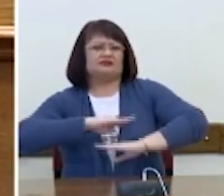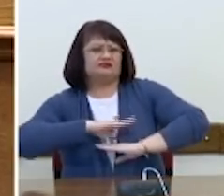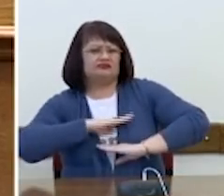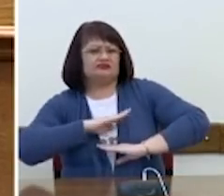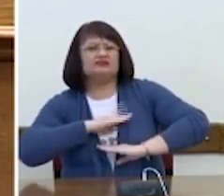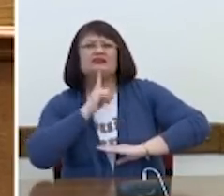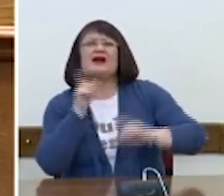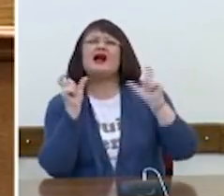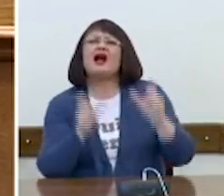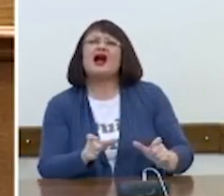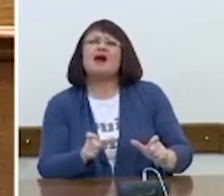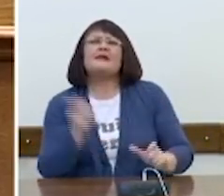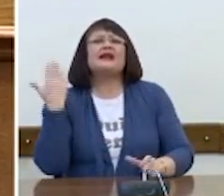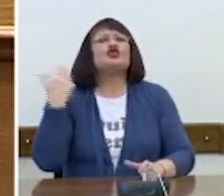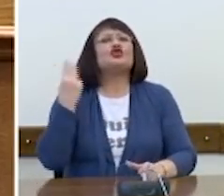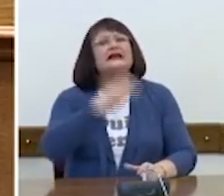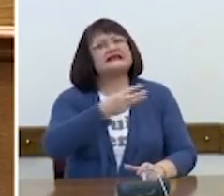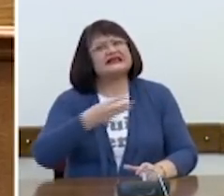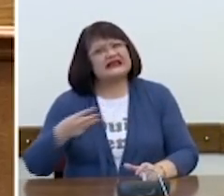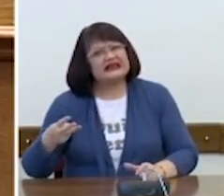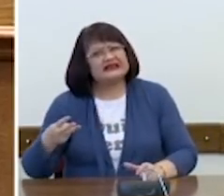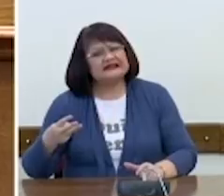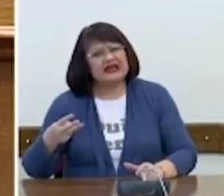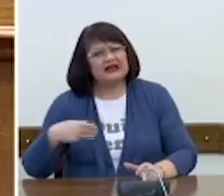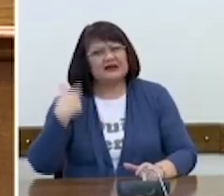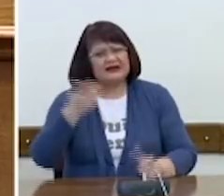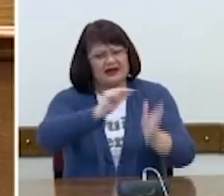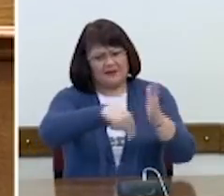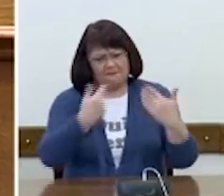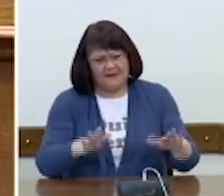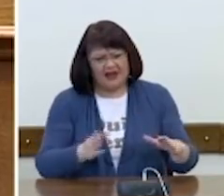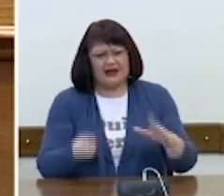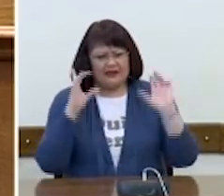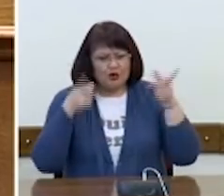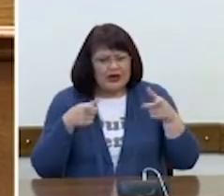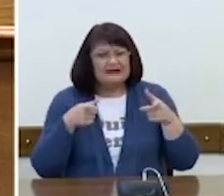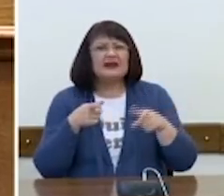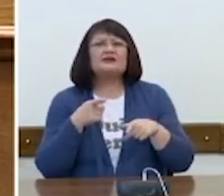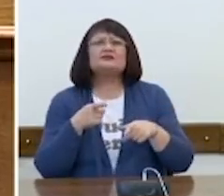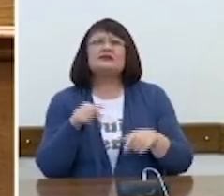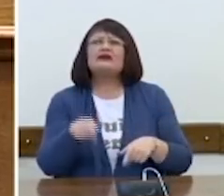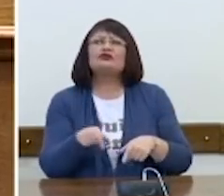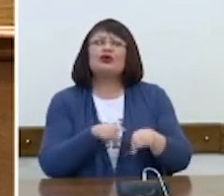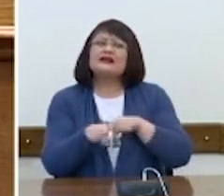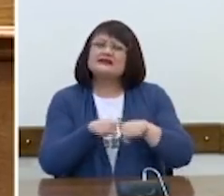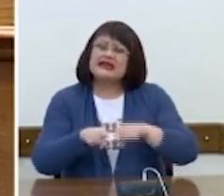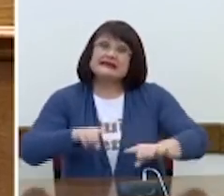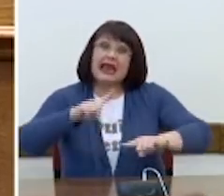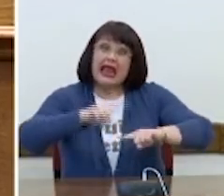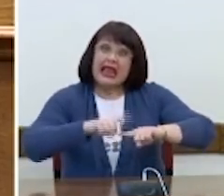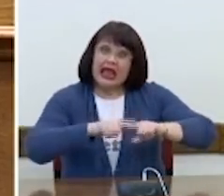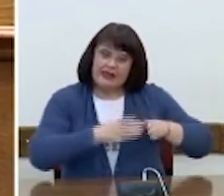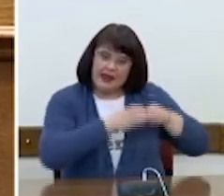την εγγενίασε ο ΣΥΡΙΖΑ και την ολοκλήρωσε η Νέα Δημοκρατία, αφορούν την συμμετοχή της Ελλάδας σε